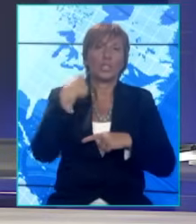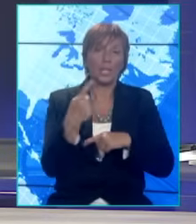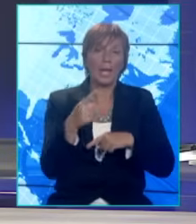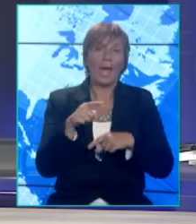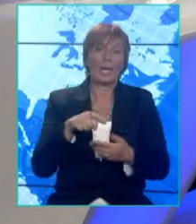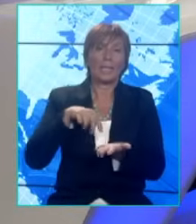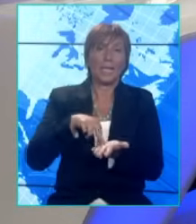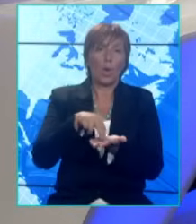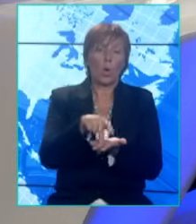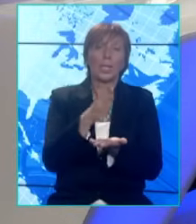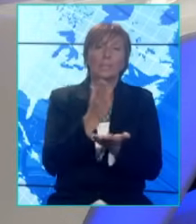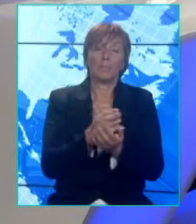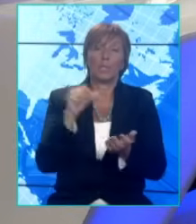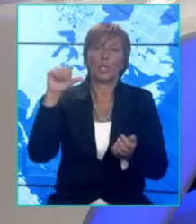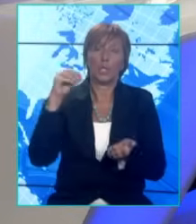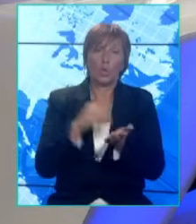biti još teži?